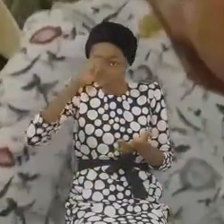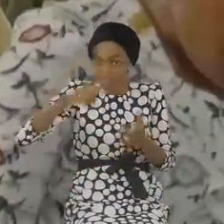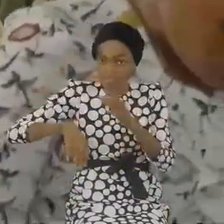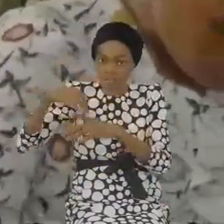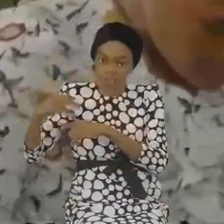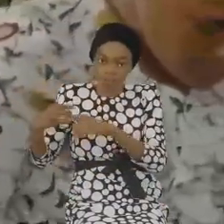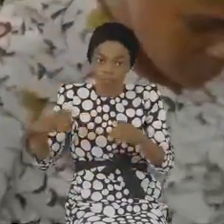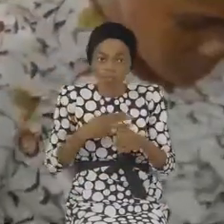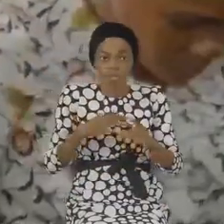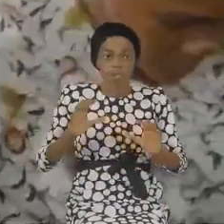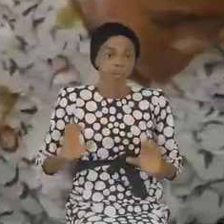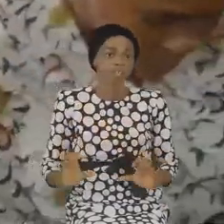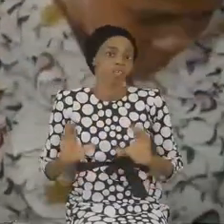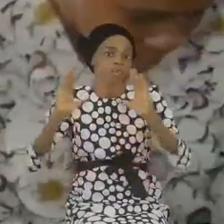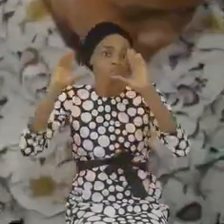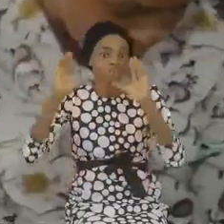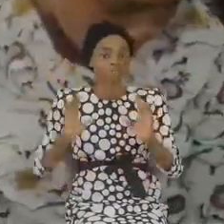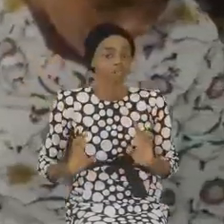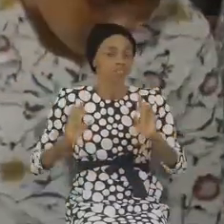la consécration, l'engagement,